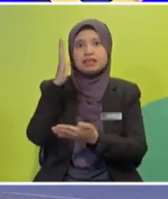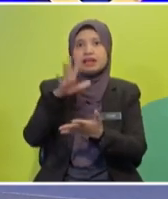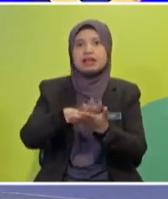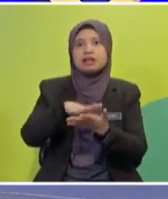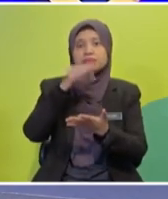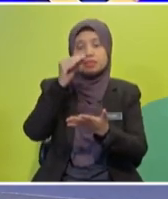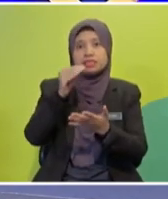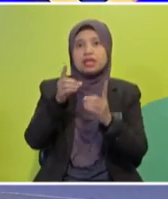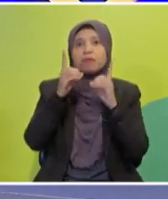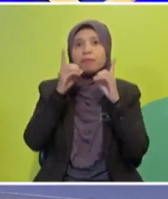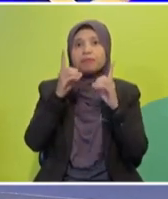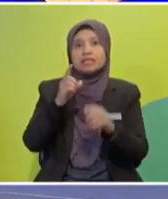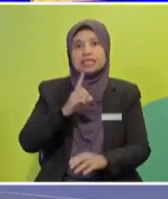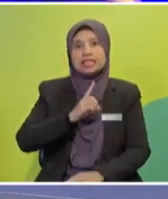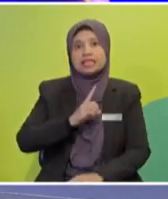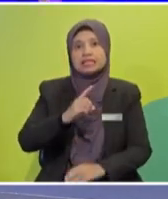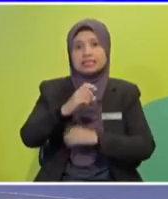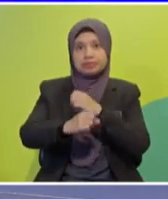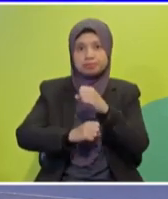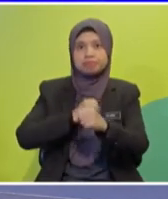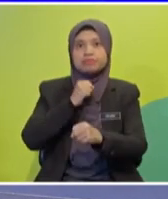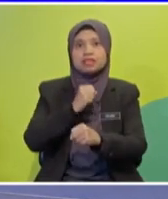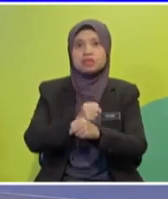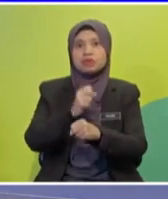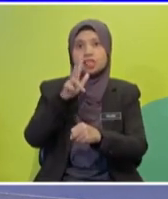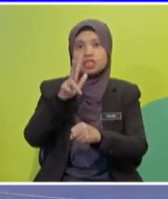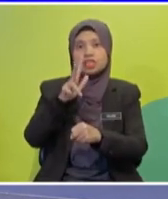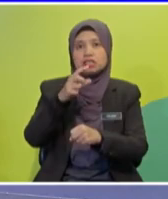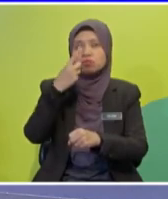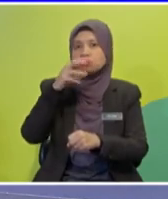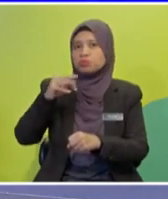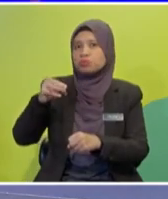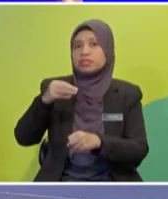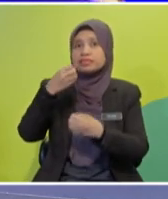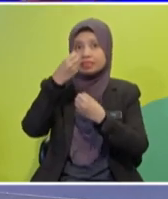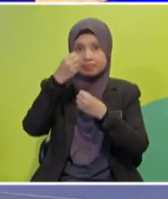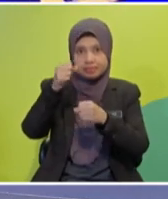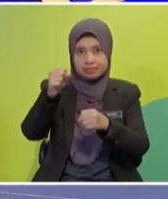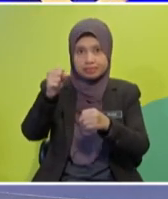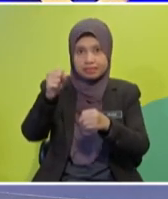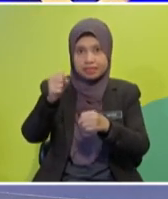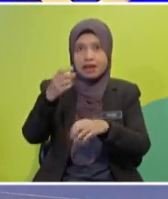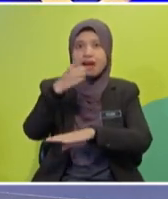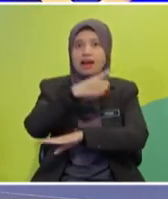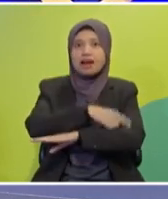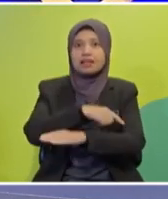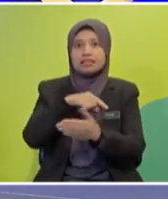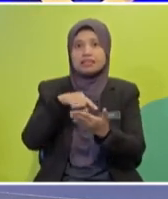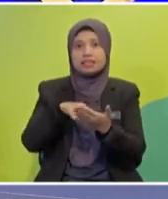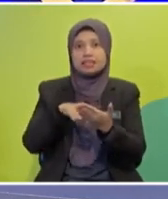pelajaran pendidikan Islam tahun 3. Kepada murid-murid sekalian, semua dah bersedia? Pada hari ini, kita bawakan kepada